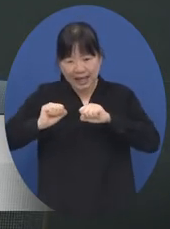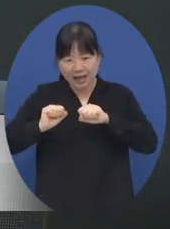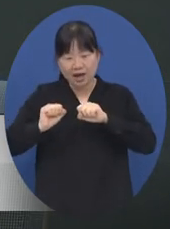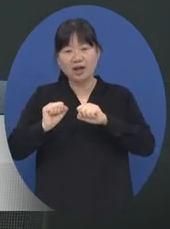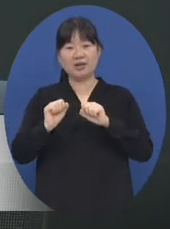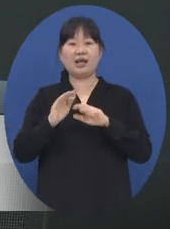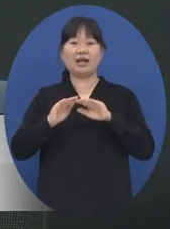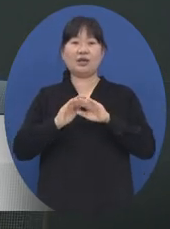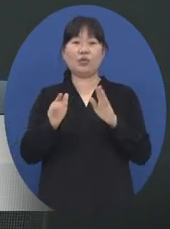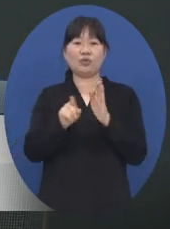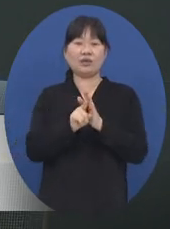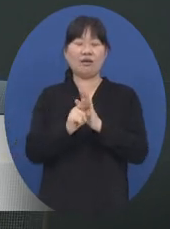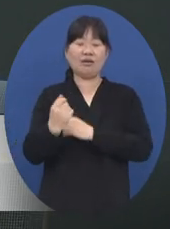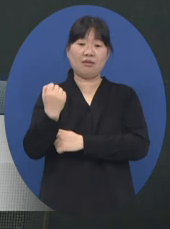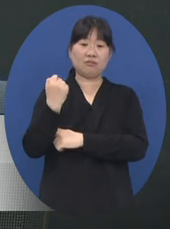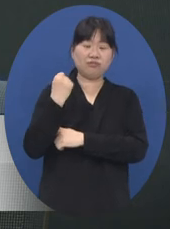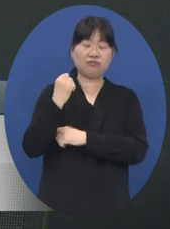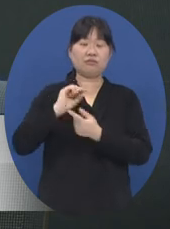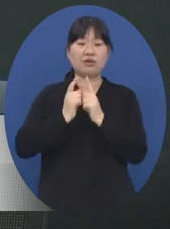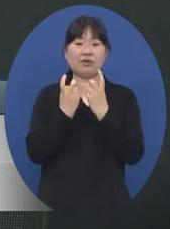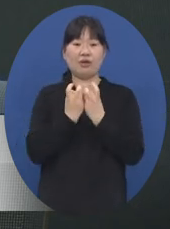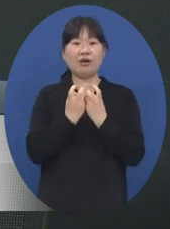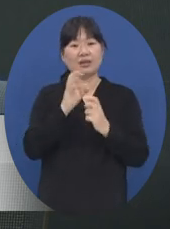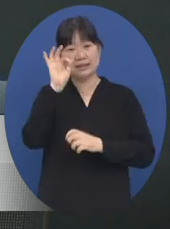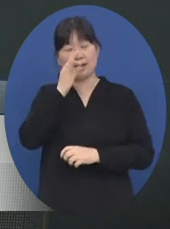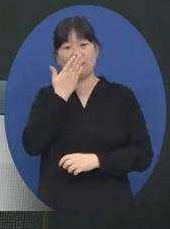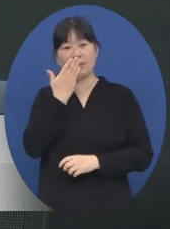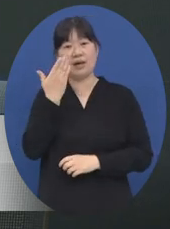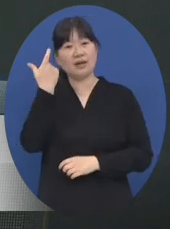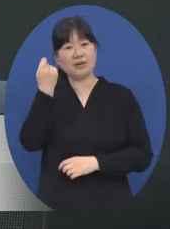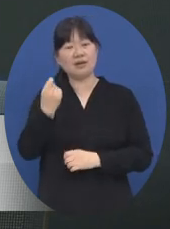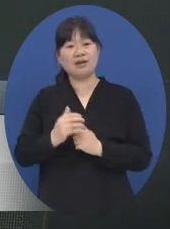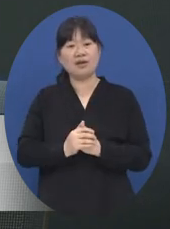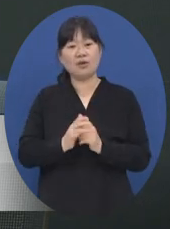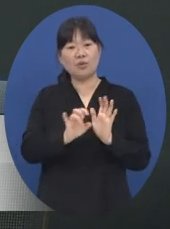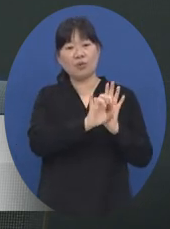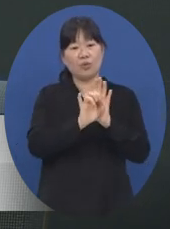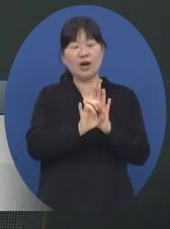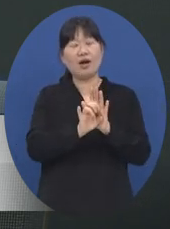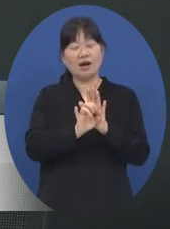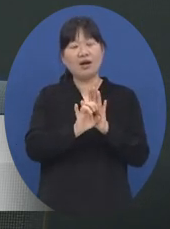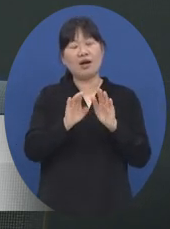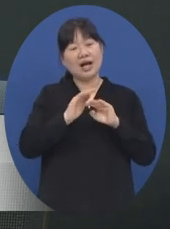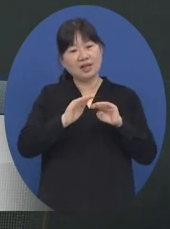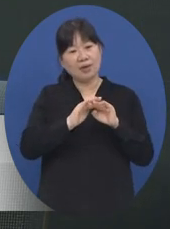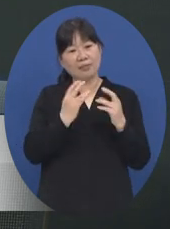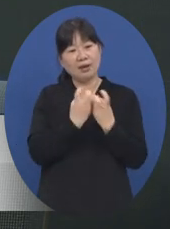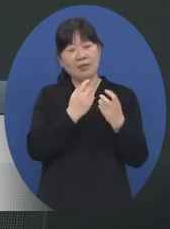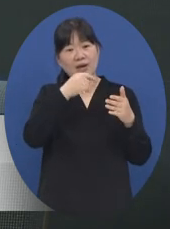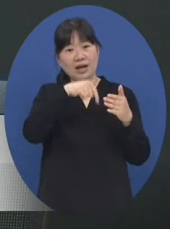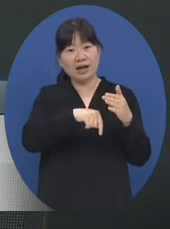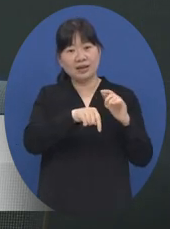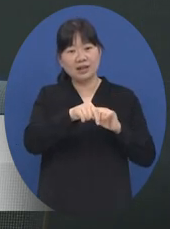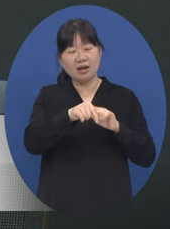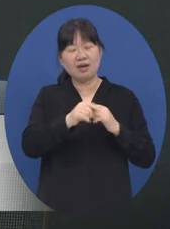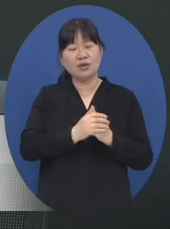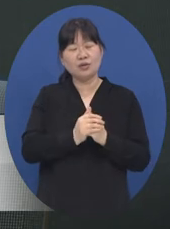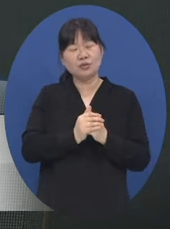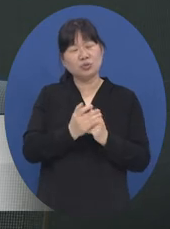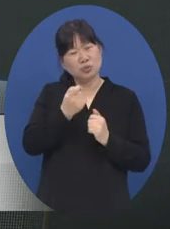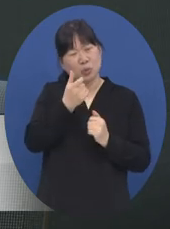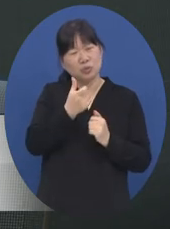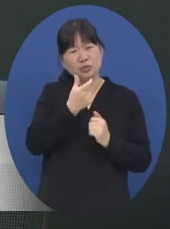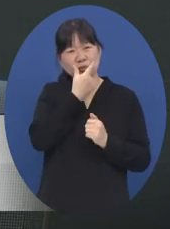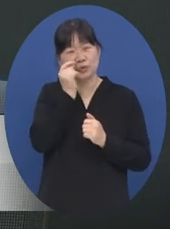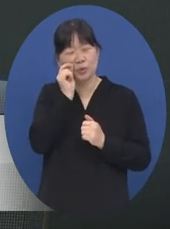아주 효과적인 그런 대안을 찾을 수 있지 않을까 그렇게 생각이 듭니다. 코로나19 대응 과정에서 상대적으로 좀